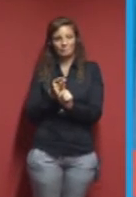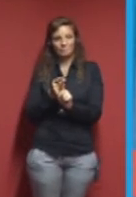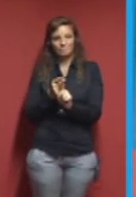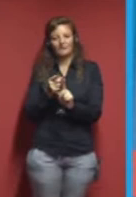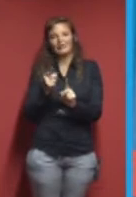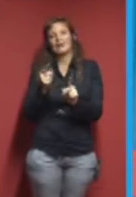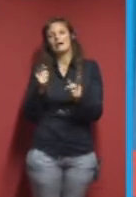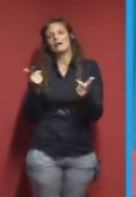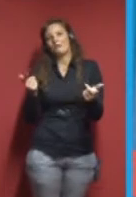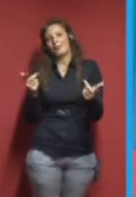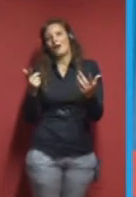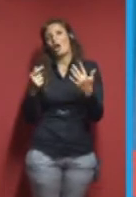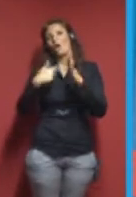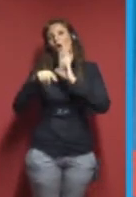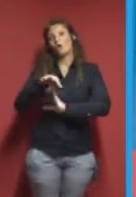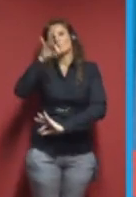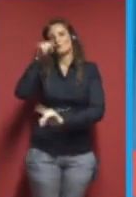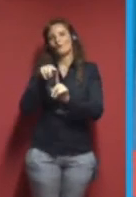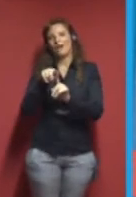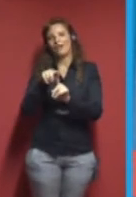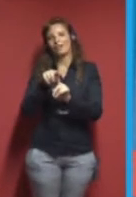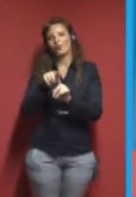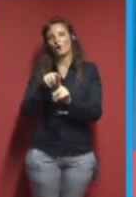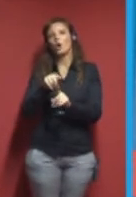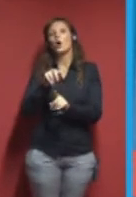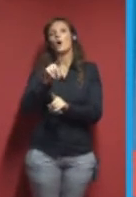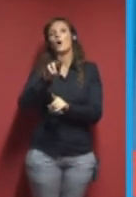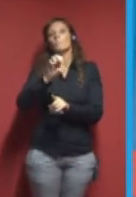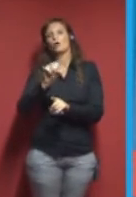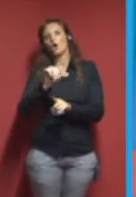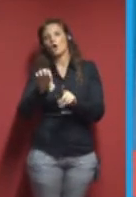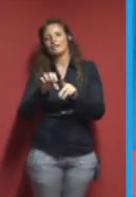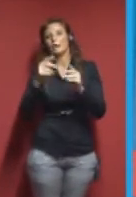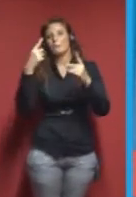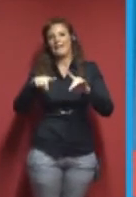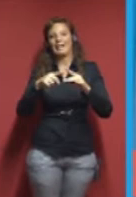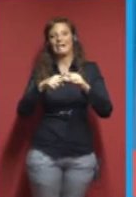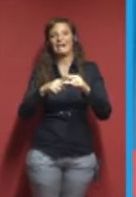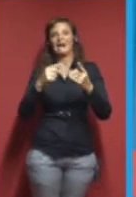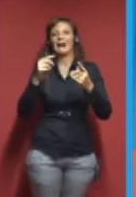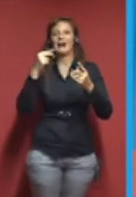abbiamo che è scelto posi per edgar allan poe è un'inter politica